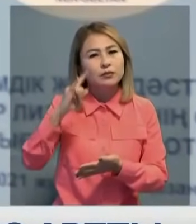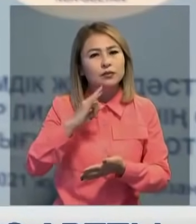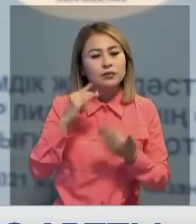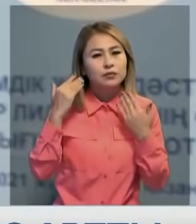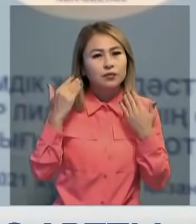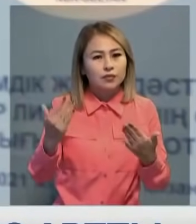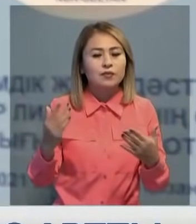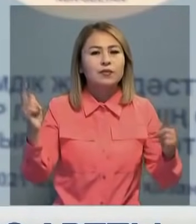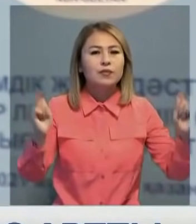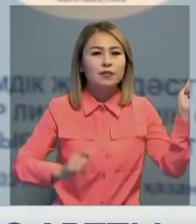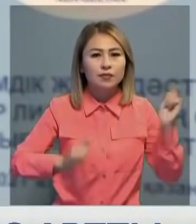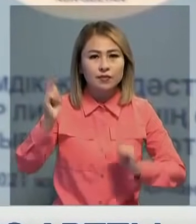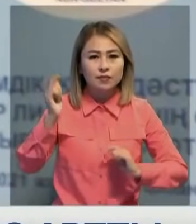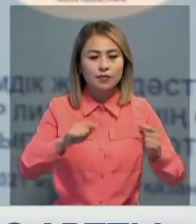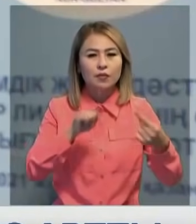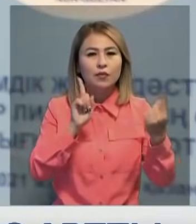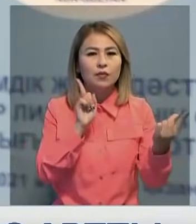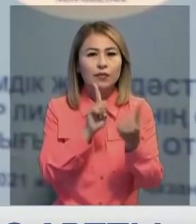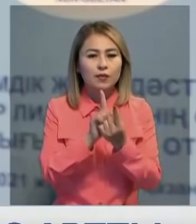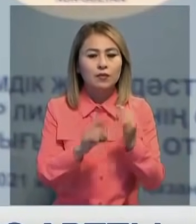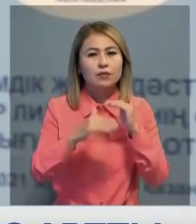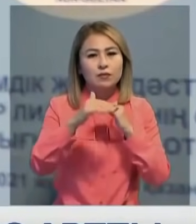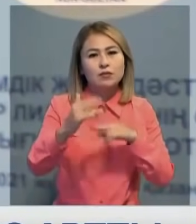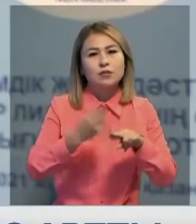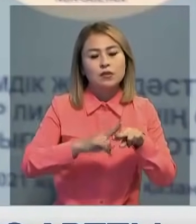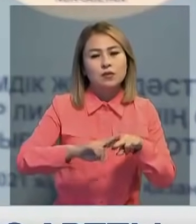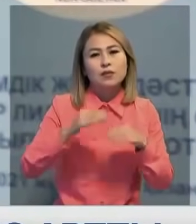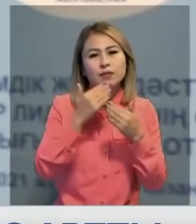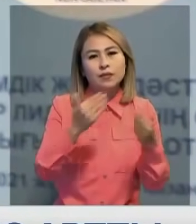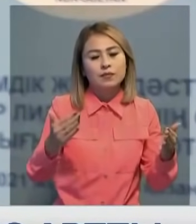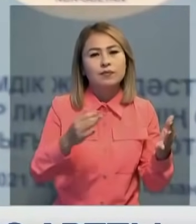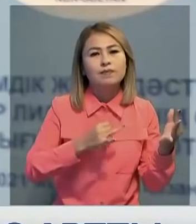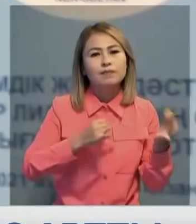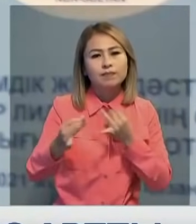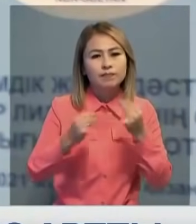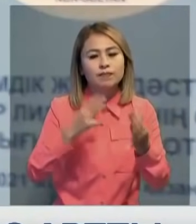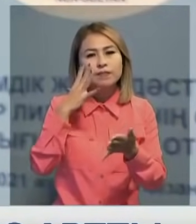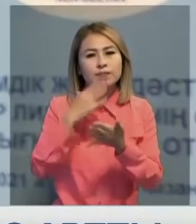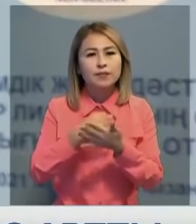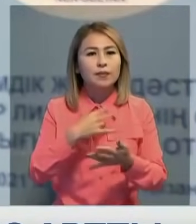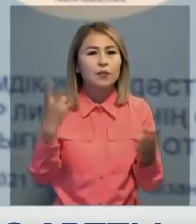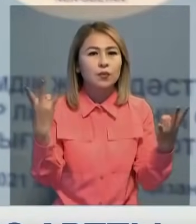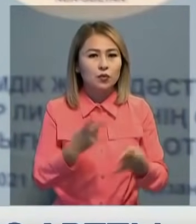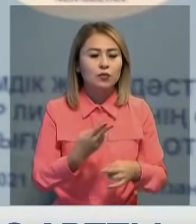сол съездің жаңа қарсы алатын елі болғасын, бірақ та олардың да пікірлері біздерге